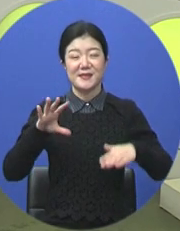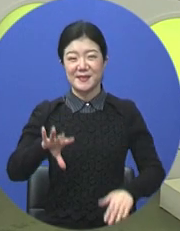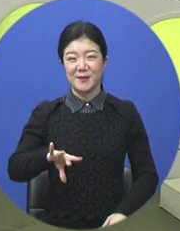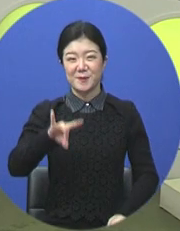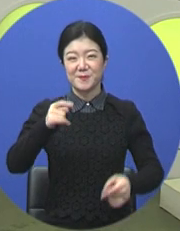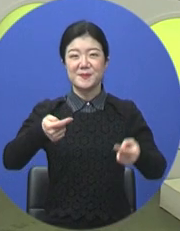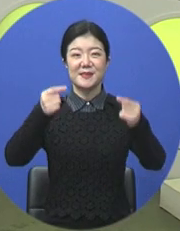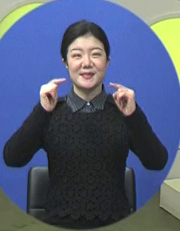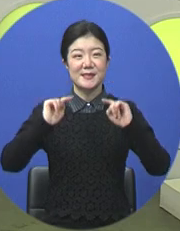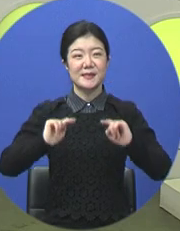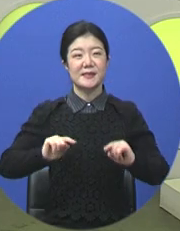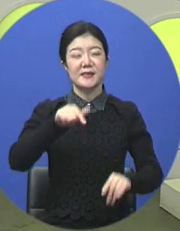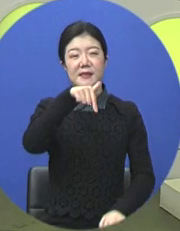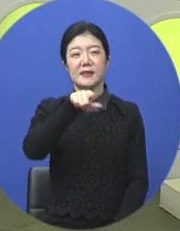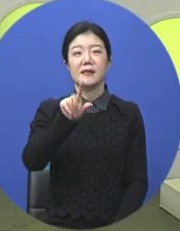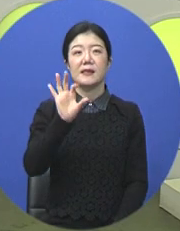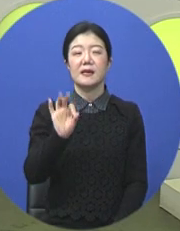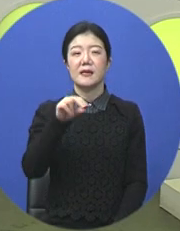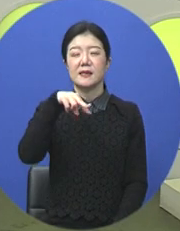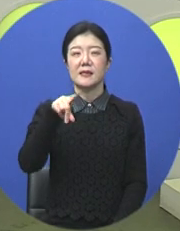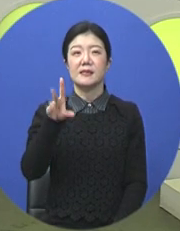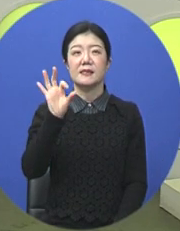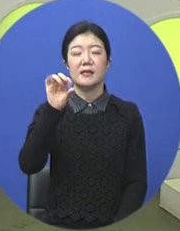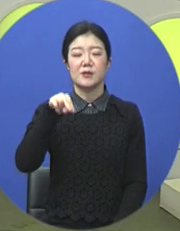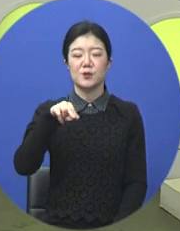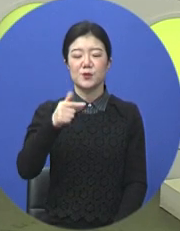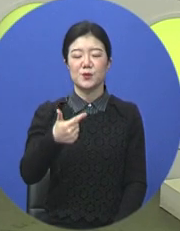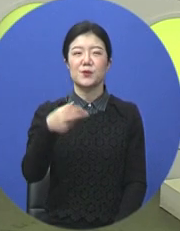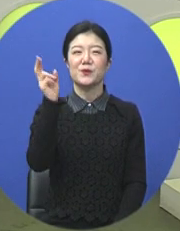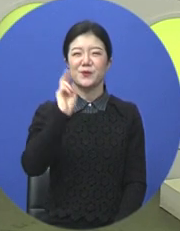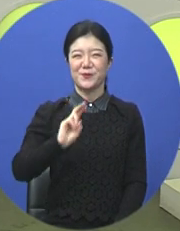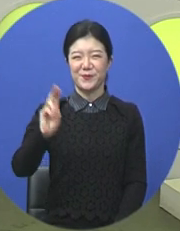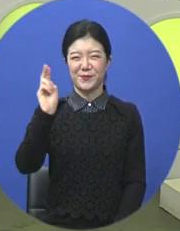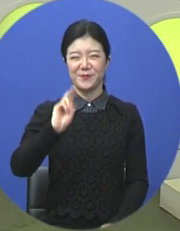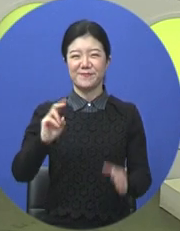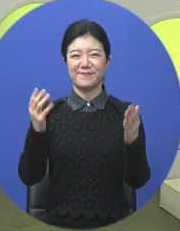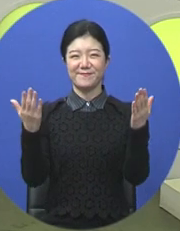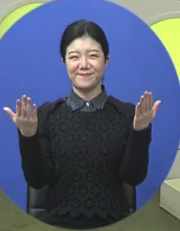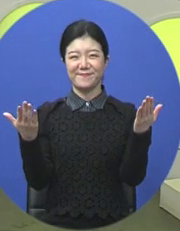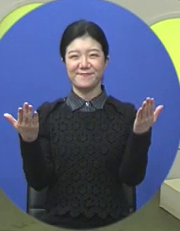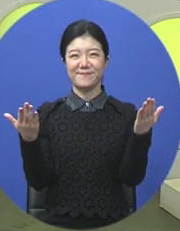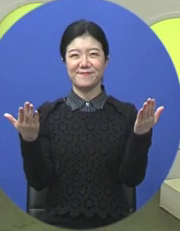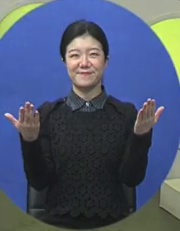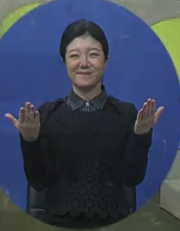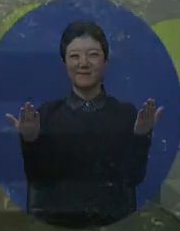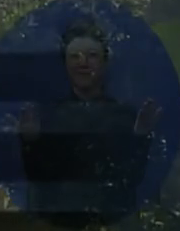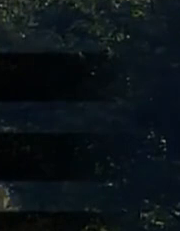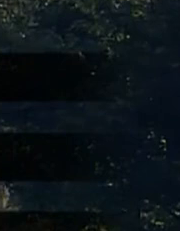처음 참가 하신다는 감상 육림 이 부르십니다 꿈에 본 대동강